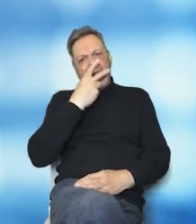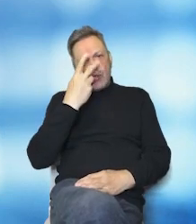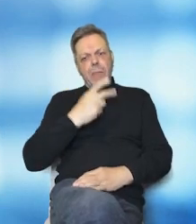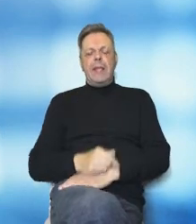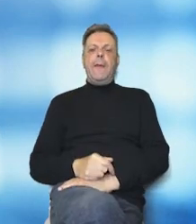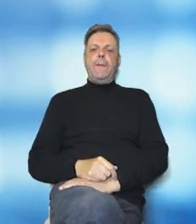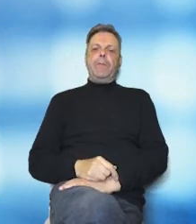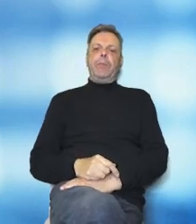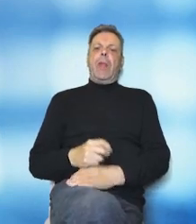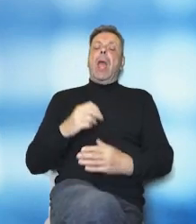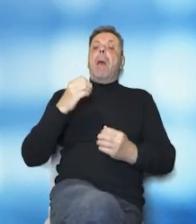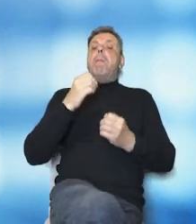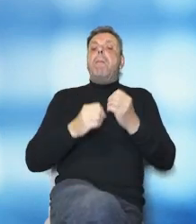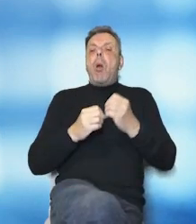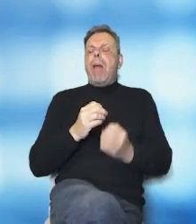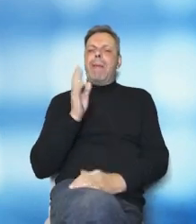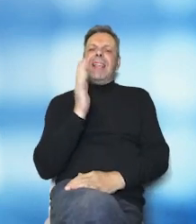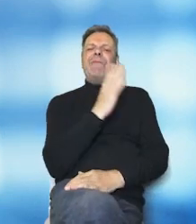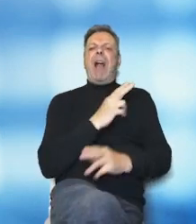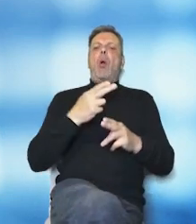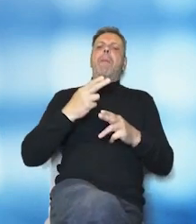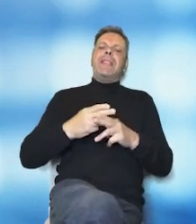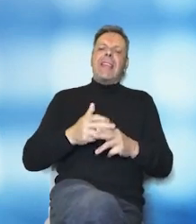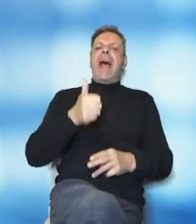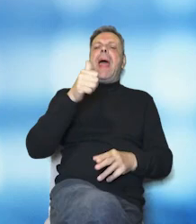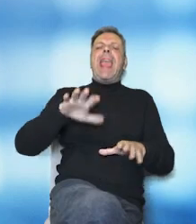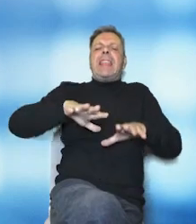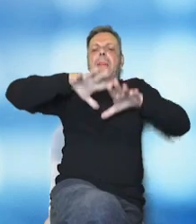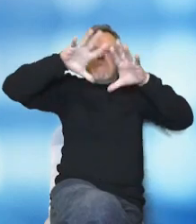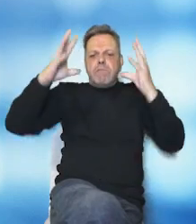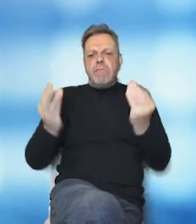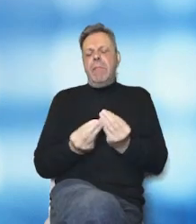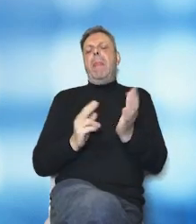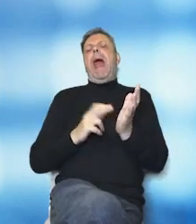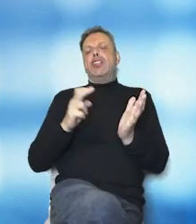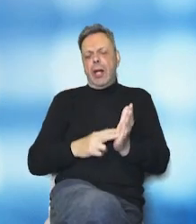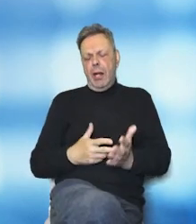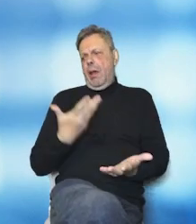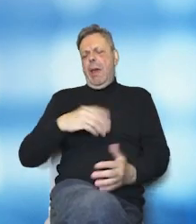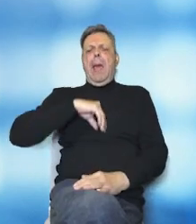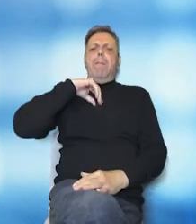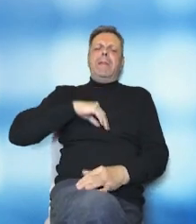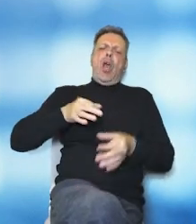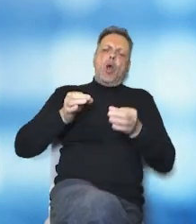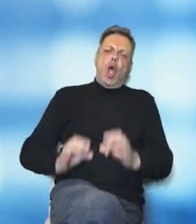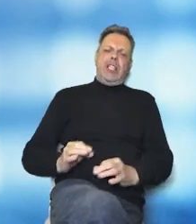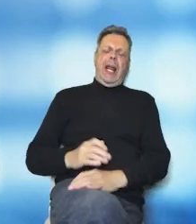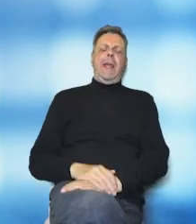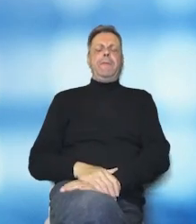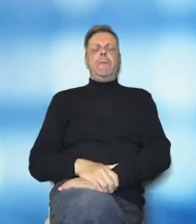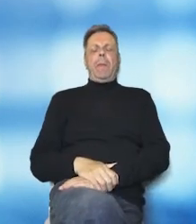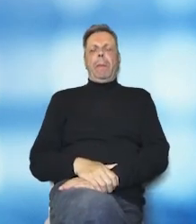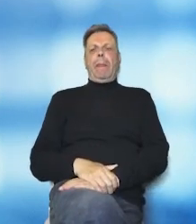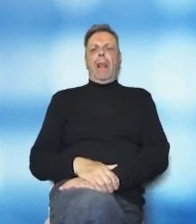razumijevati probleme svakog pacijenta na jedan sveobuhvatan biopsihosocijalni način.